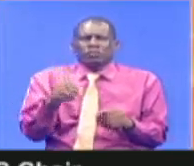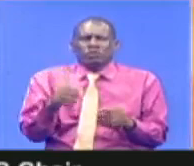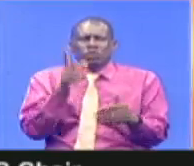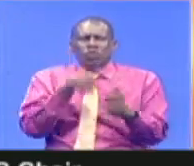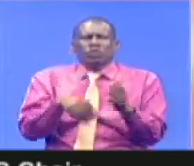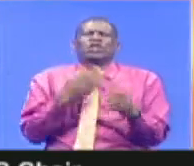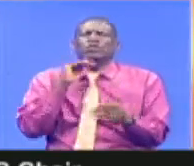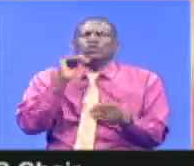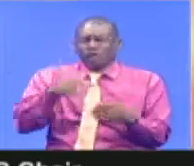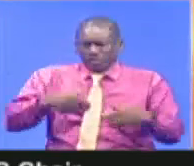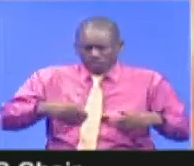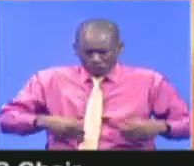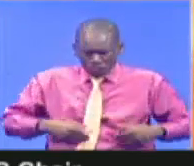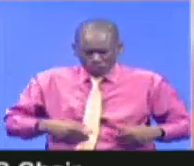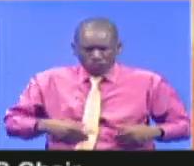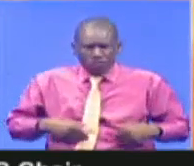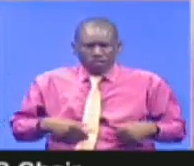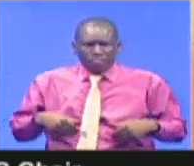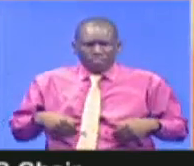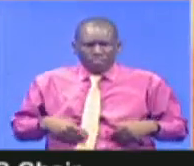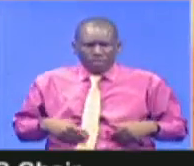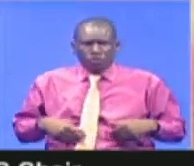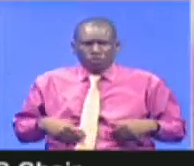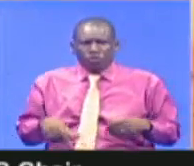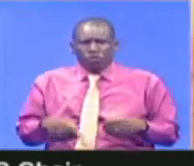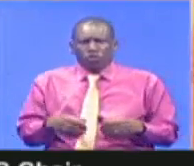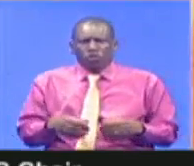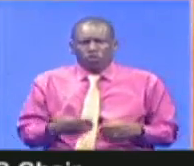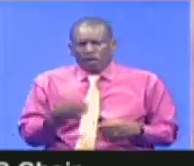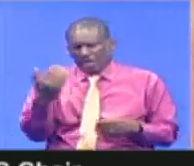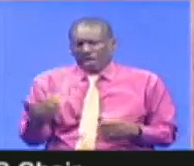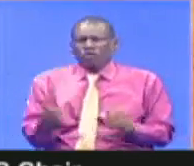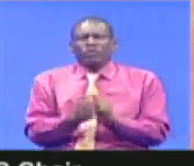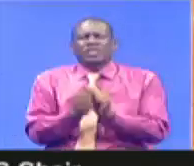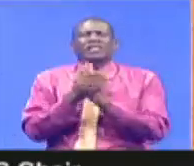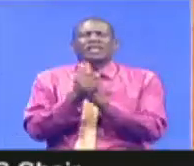ningeomba hawa vijana ambapo ni wadogo sasa wako na talanta.